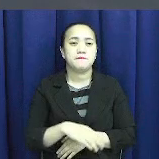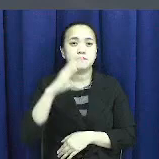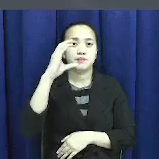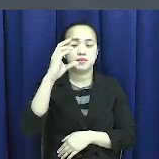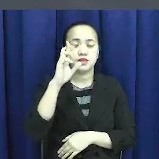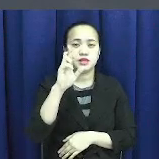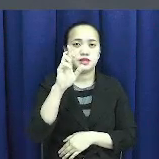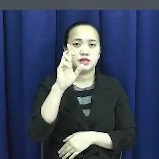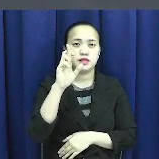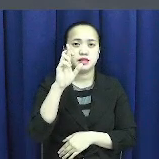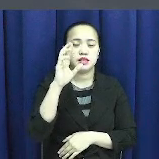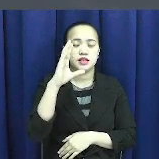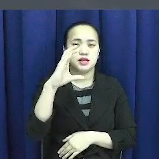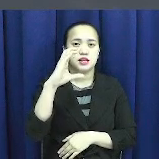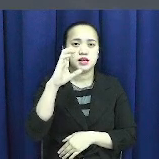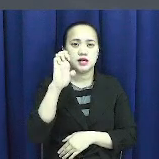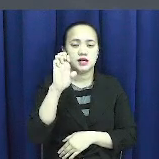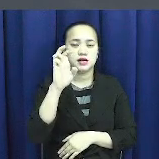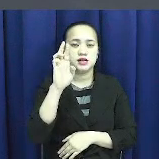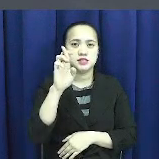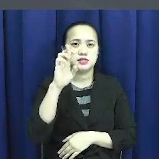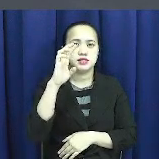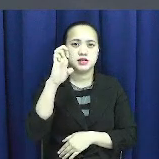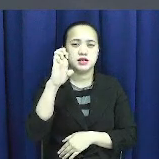ceremonial law, yung mga ganyan, di ba?